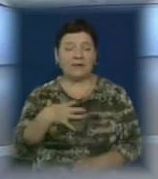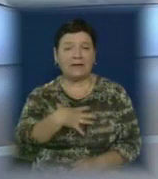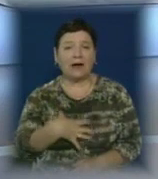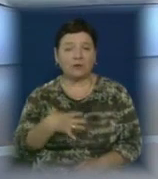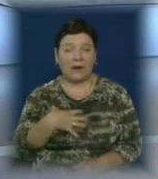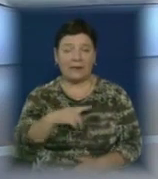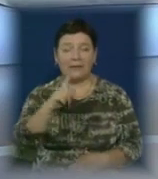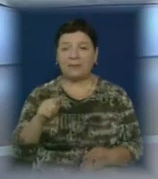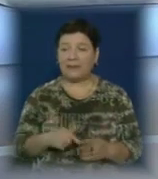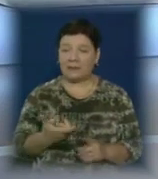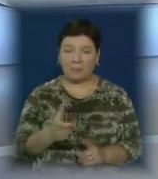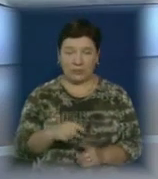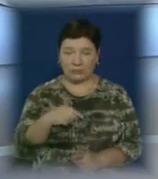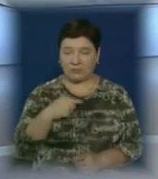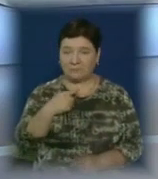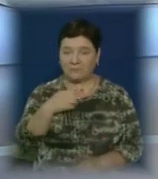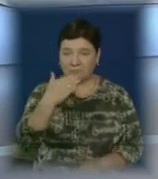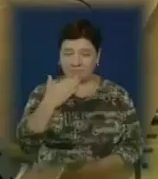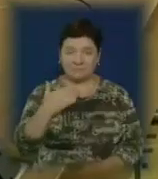питання, які найбільше хвилюють ужгородців.